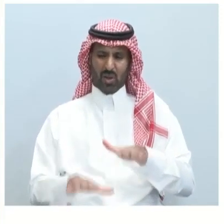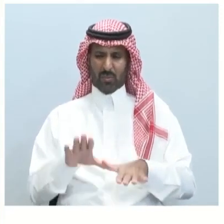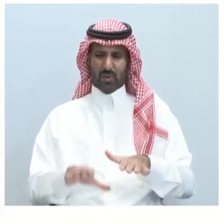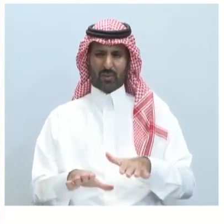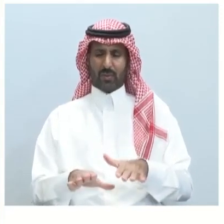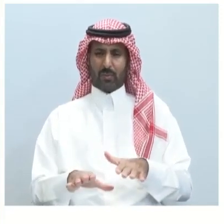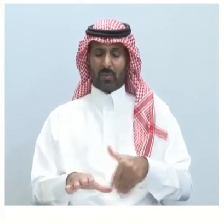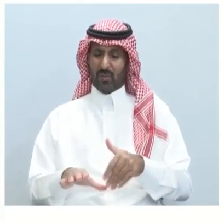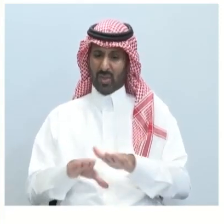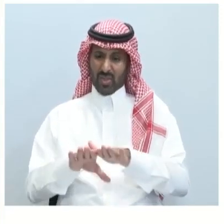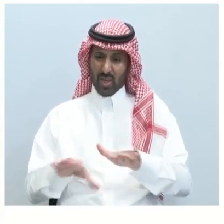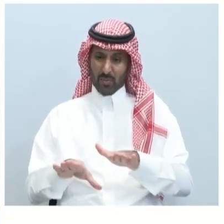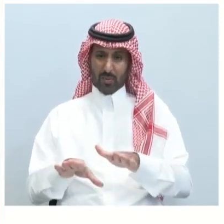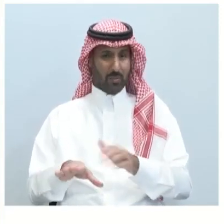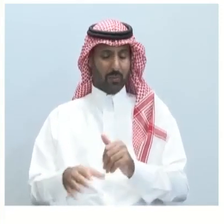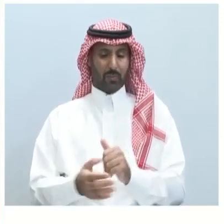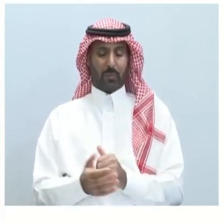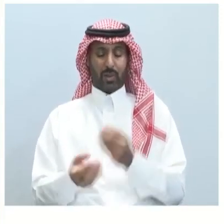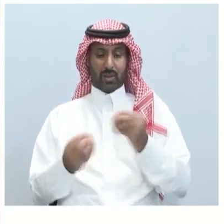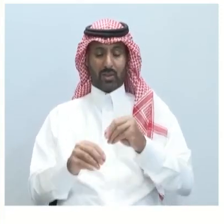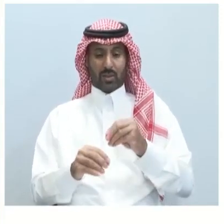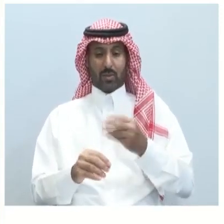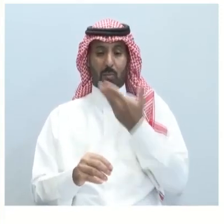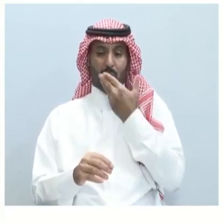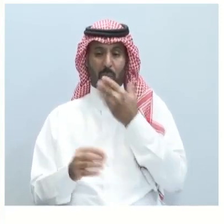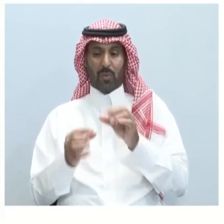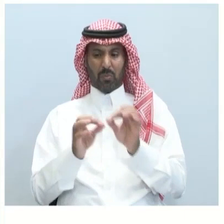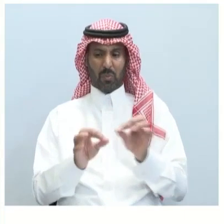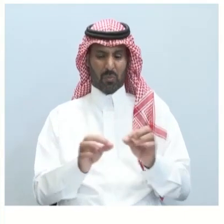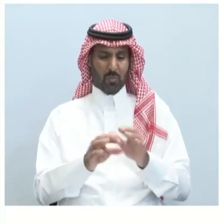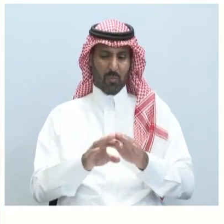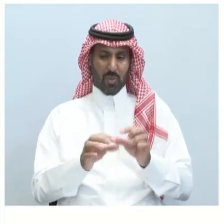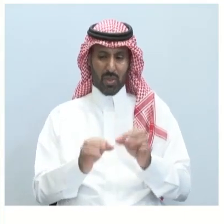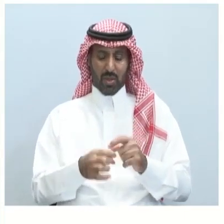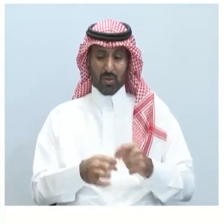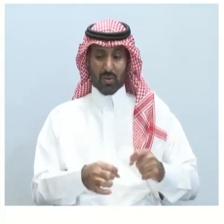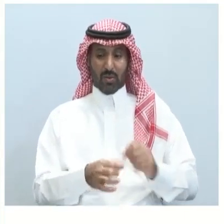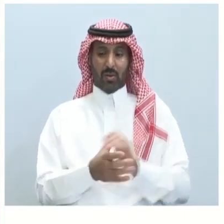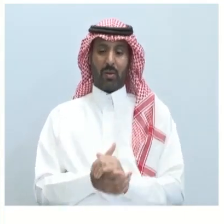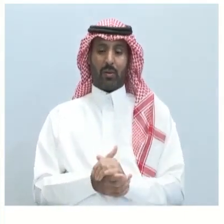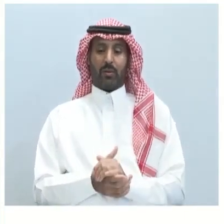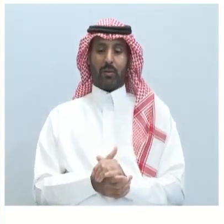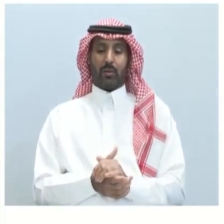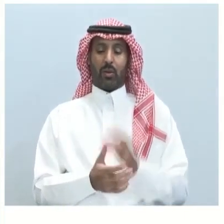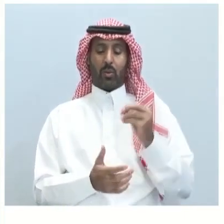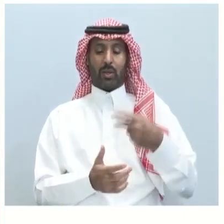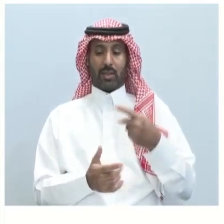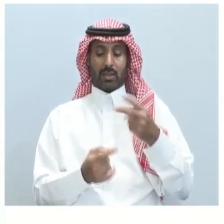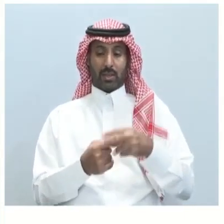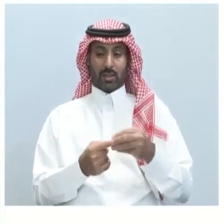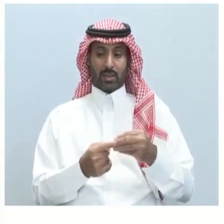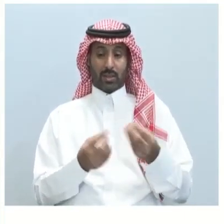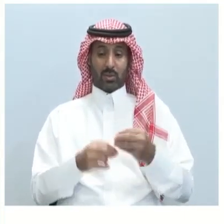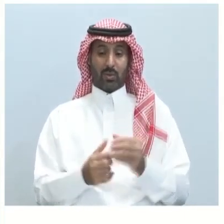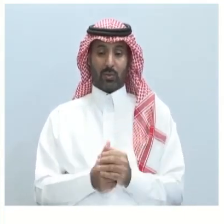وتزيد كميه جزيئات الماء غير المفككه اللي هو مين تركيز ايون الهيدروكسيد سوف يزيد اما